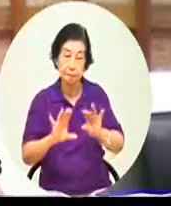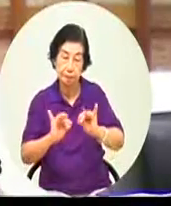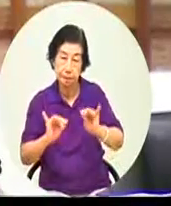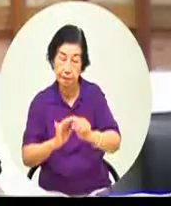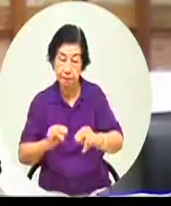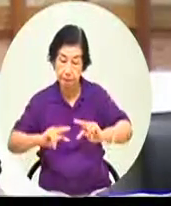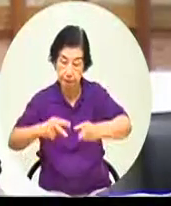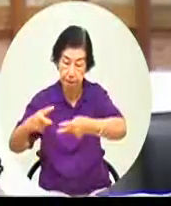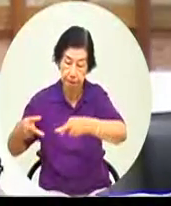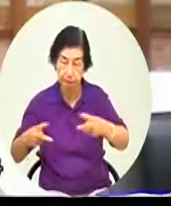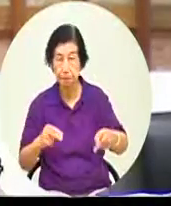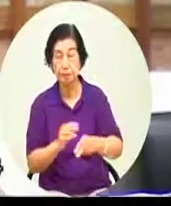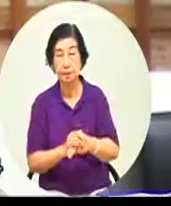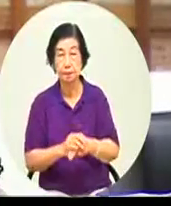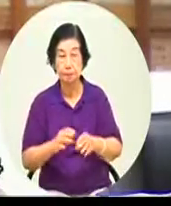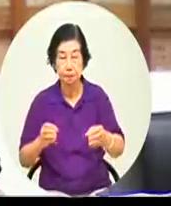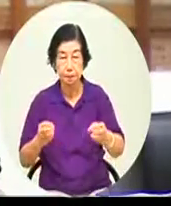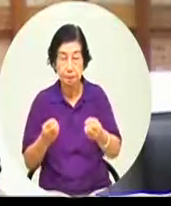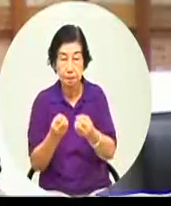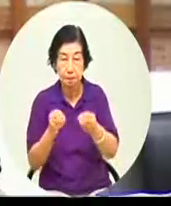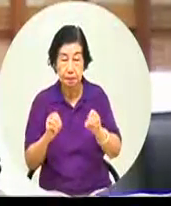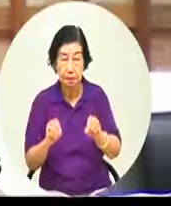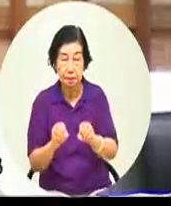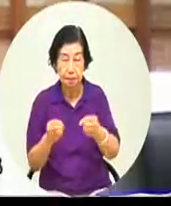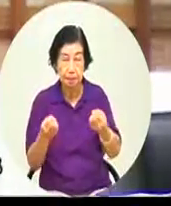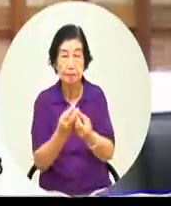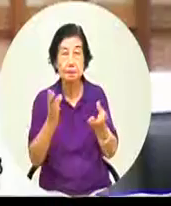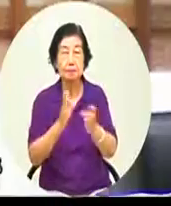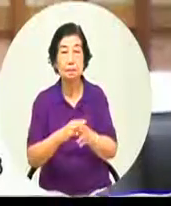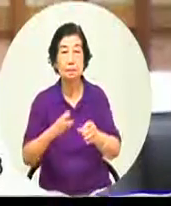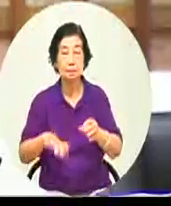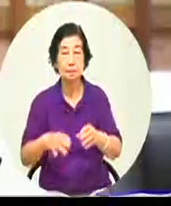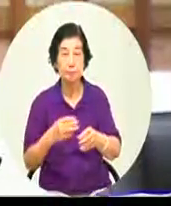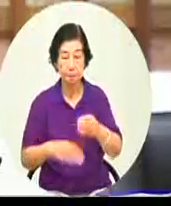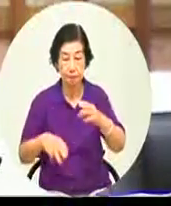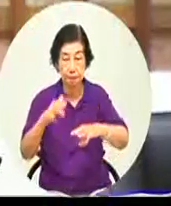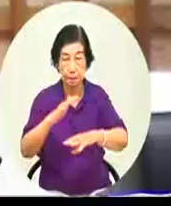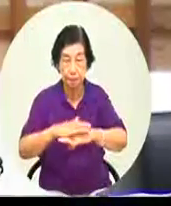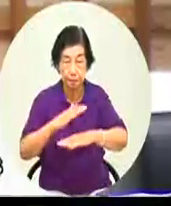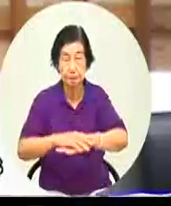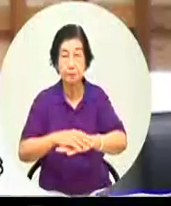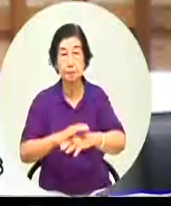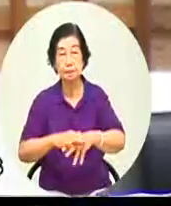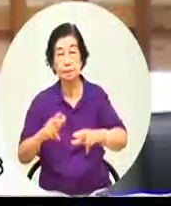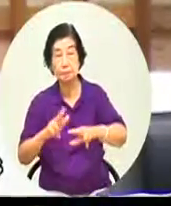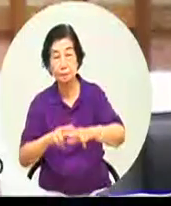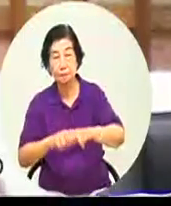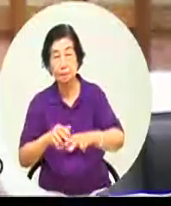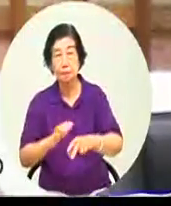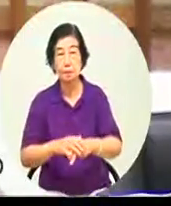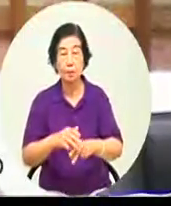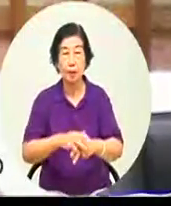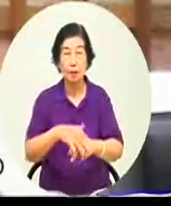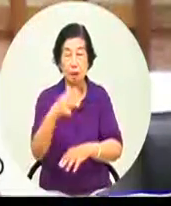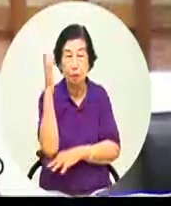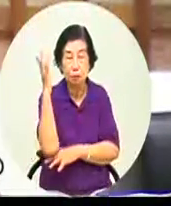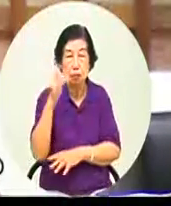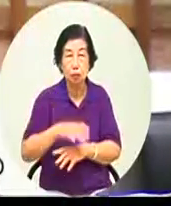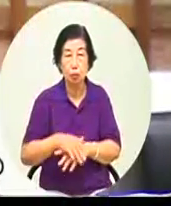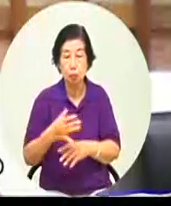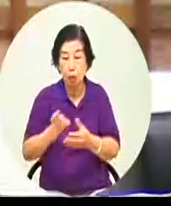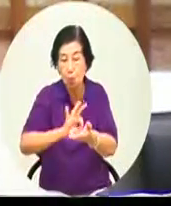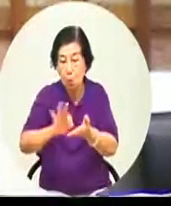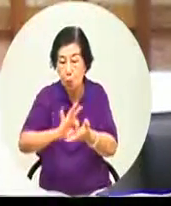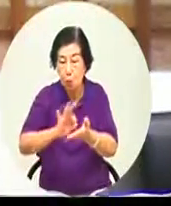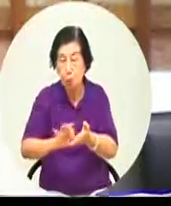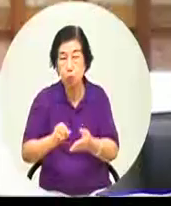们的开发成本里面，哦，这个资金挹注，而不要用到高雄市政府的一个裁员的一个主体状